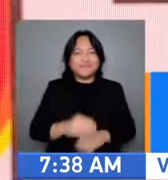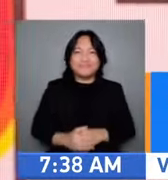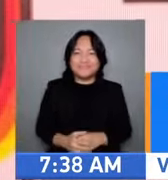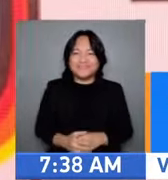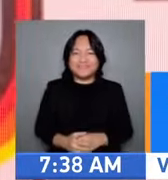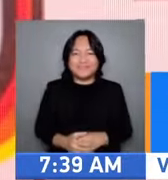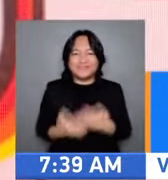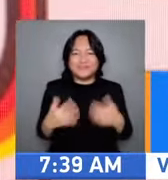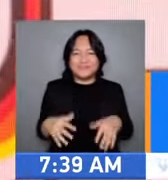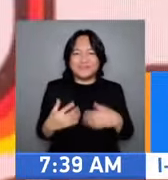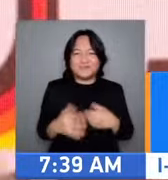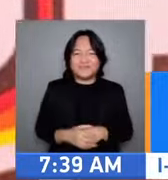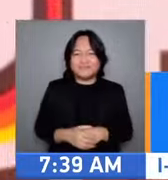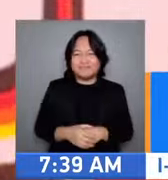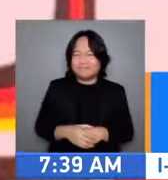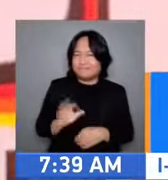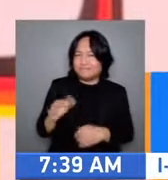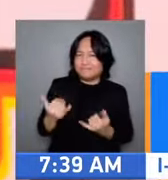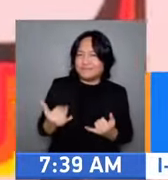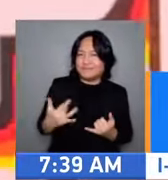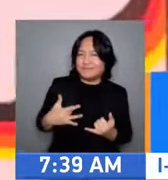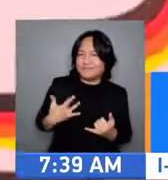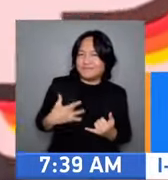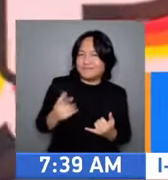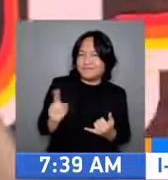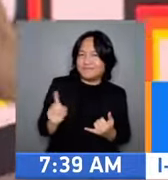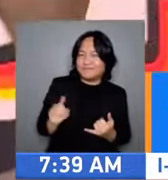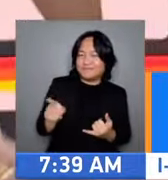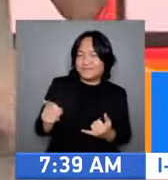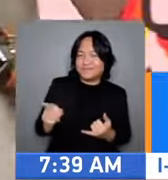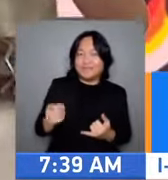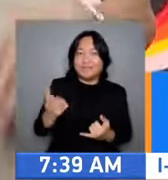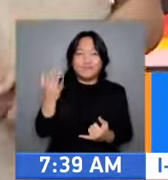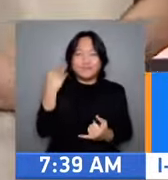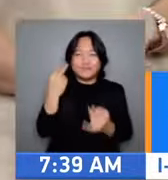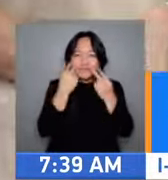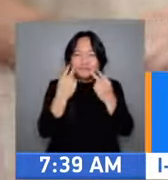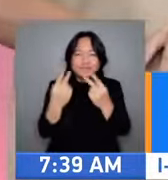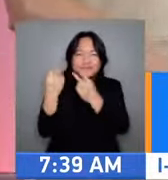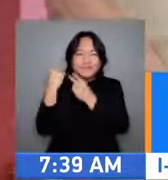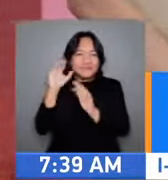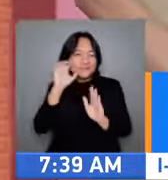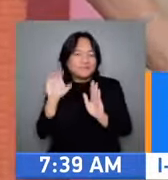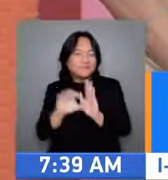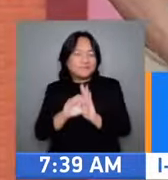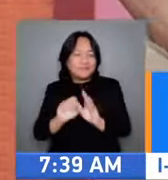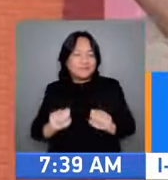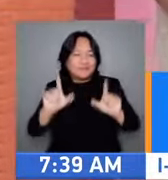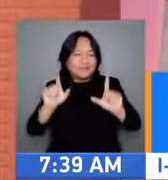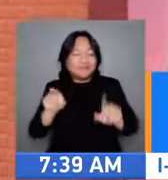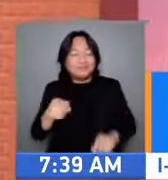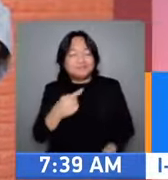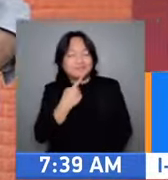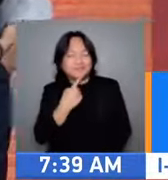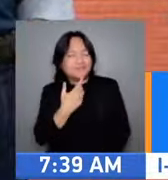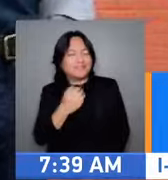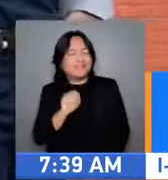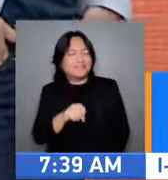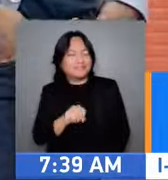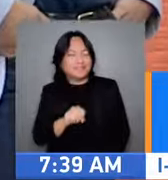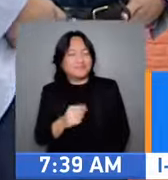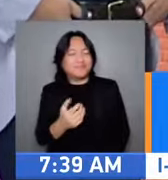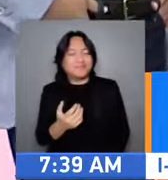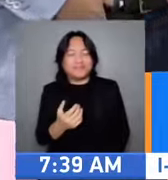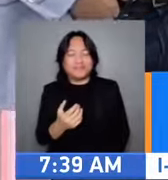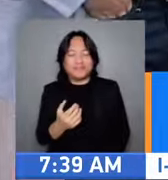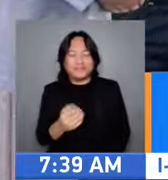Ano feeling? Pinapakita nila yung picture mo nung grabe, sa ano, nakaka-touch. Medyo kinikilabutan ako dahil It's